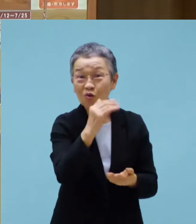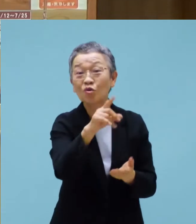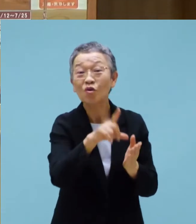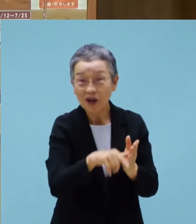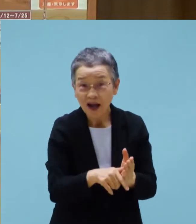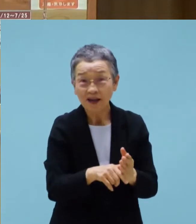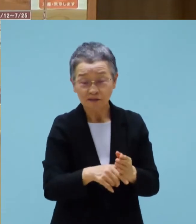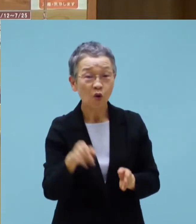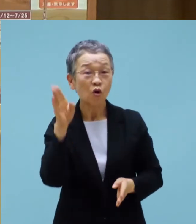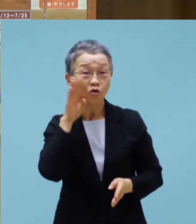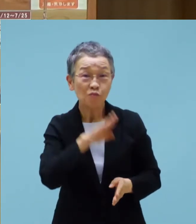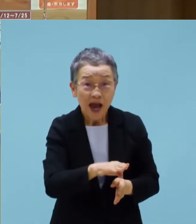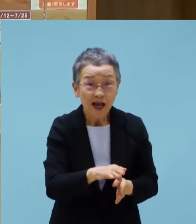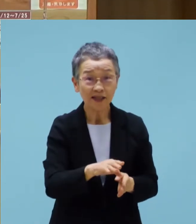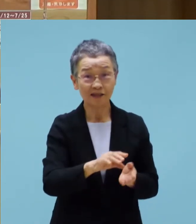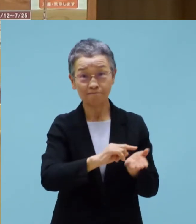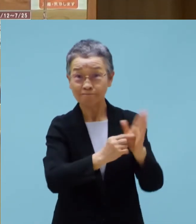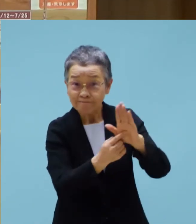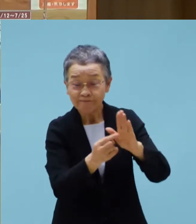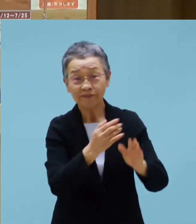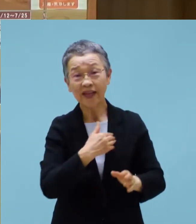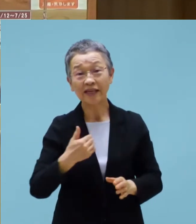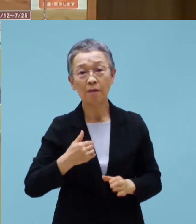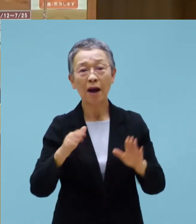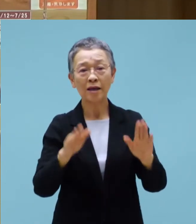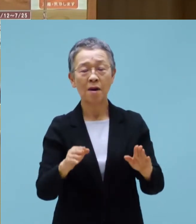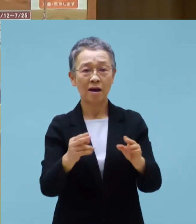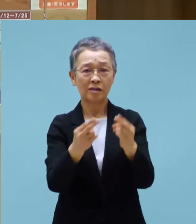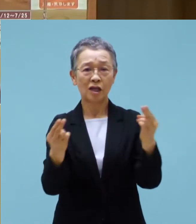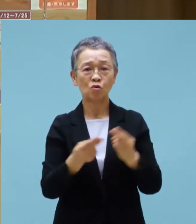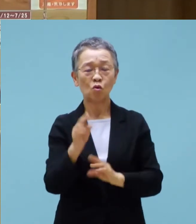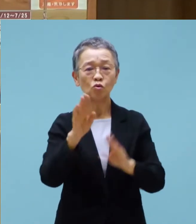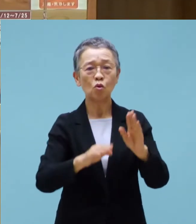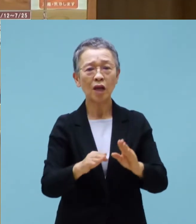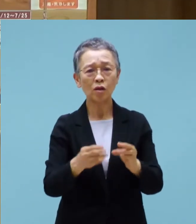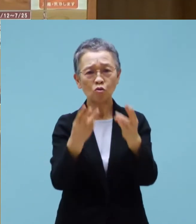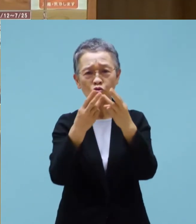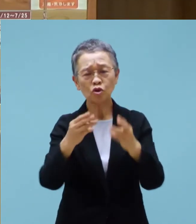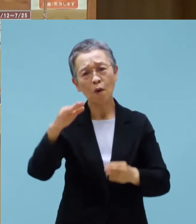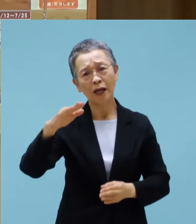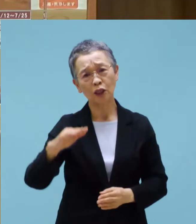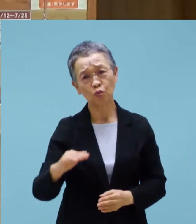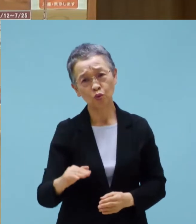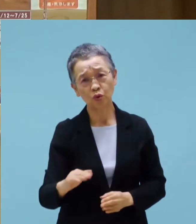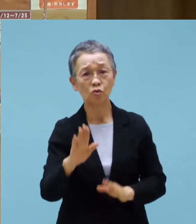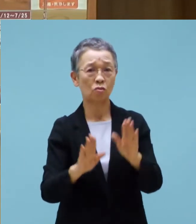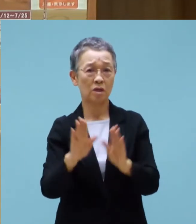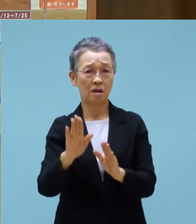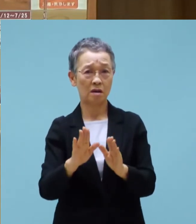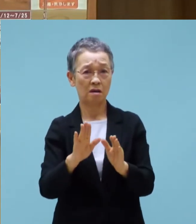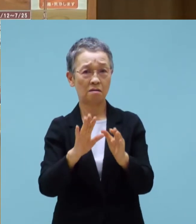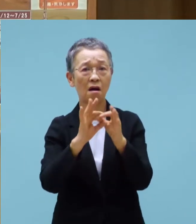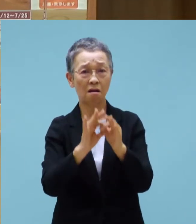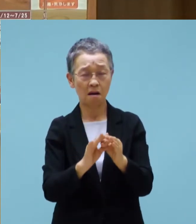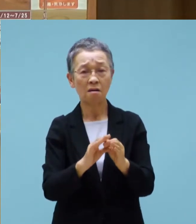ですね、それがやはり今全島は低いんです。ですからそういう意味では有効なものだと